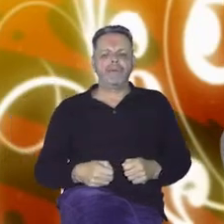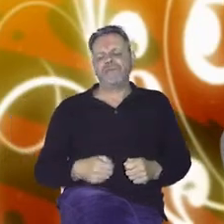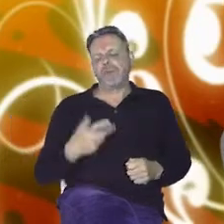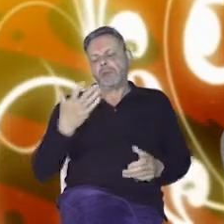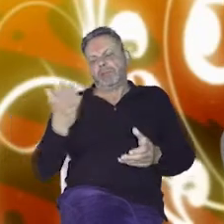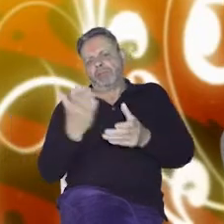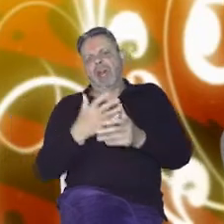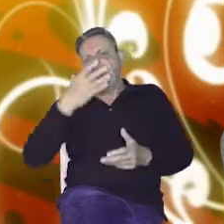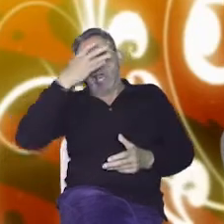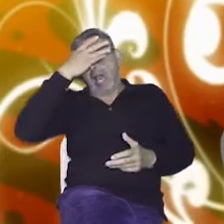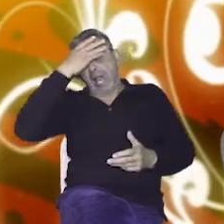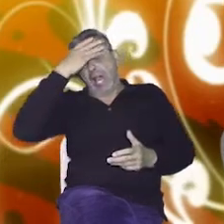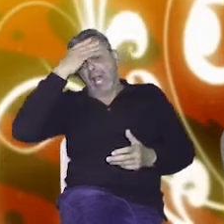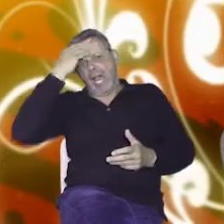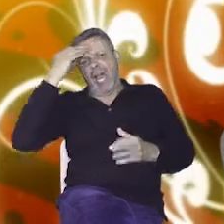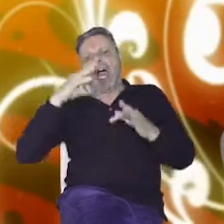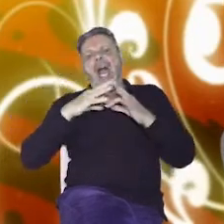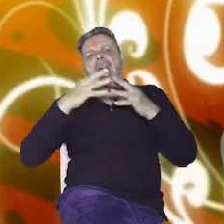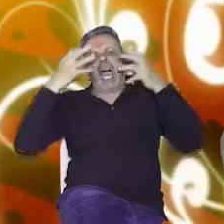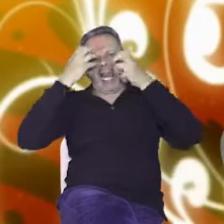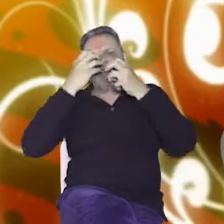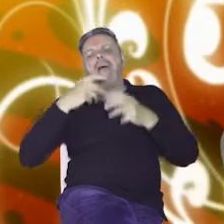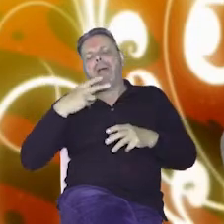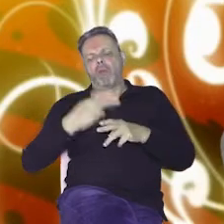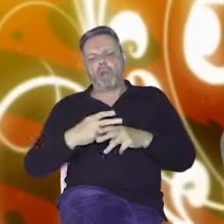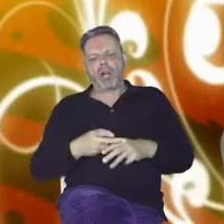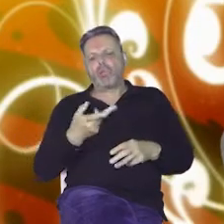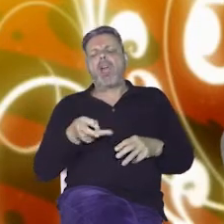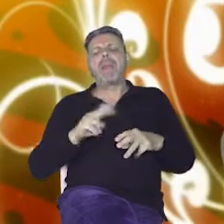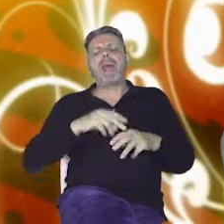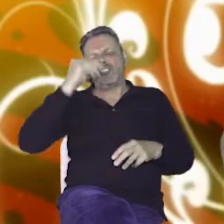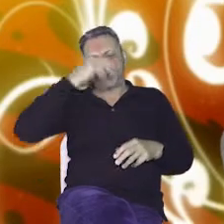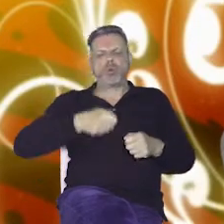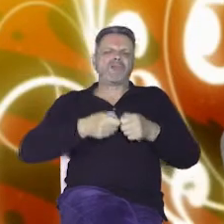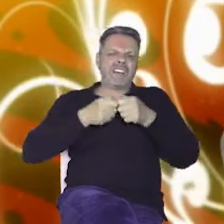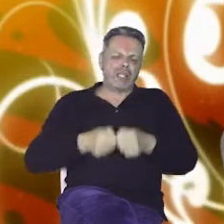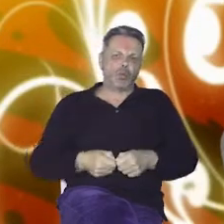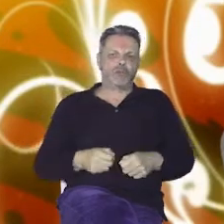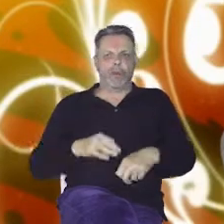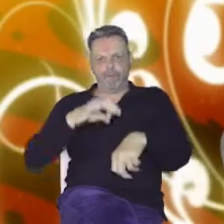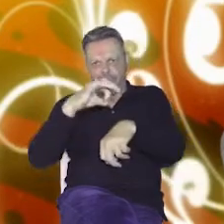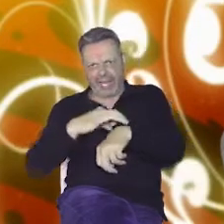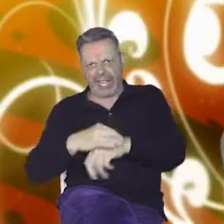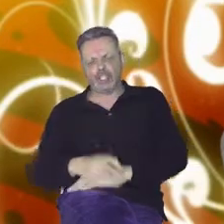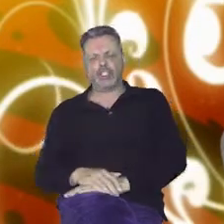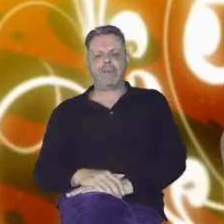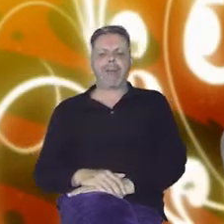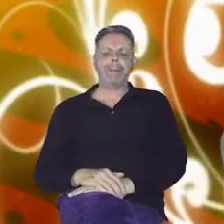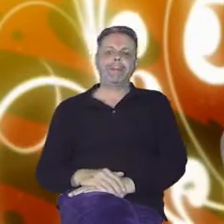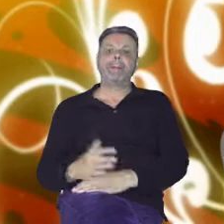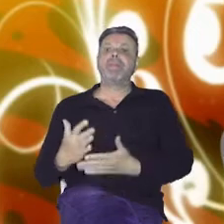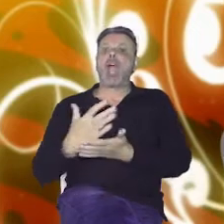bolest, koja ima najviše iskustva i sa društvom, i sa liječnicima, i sa